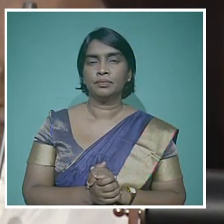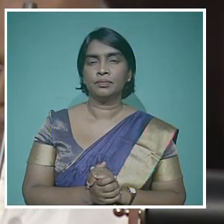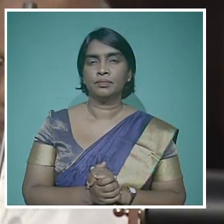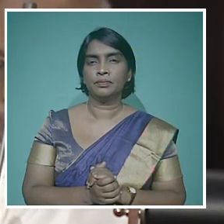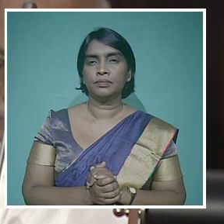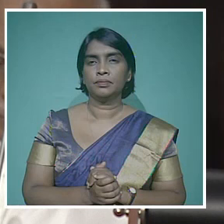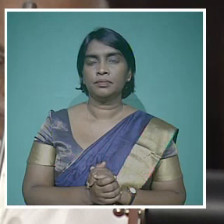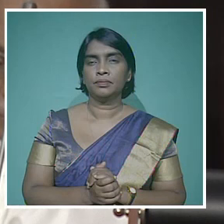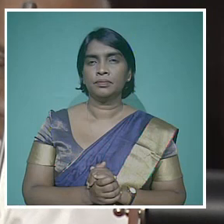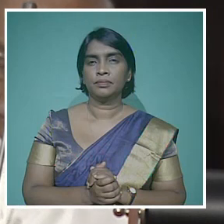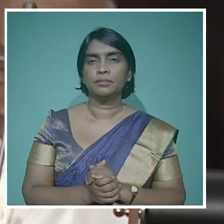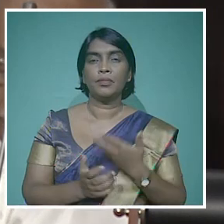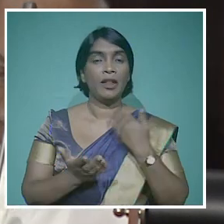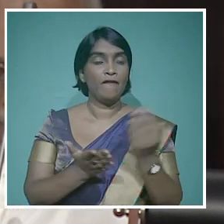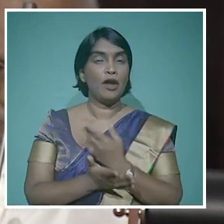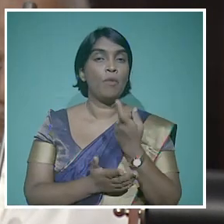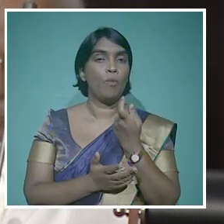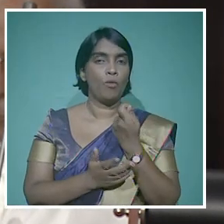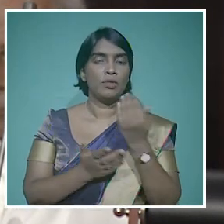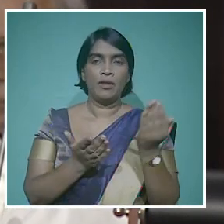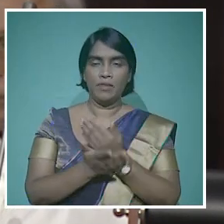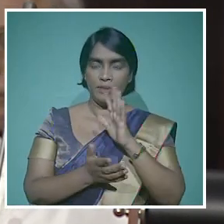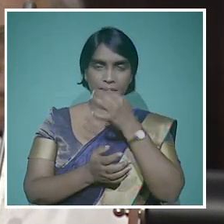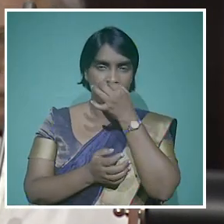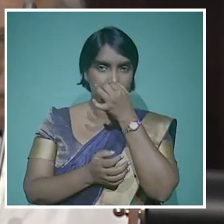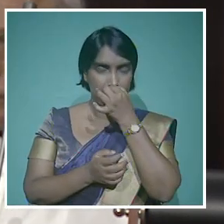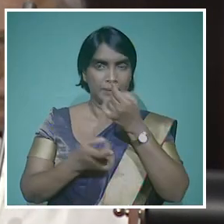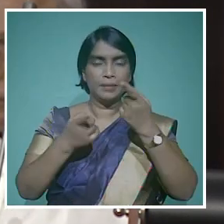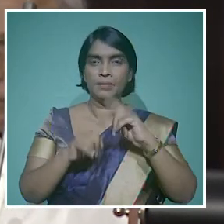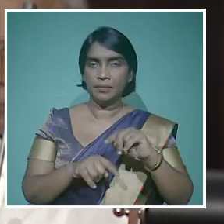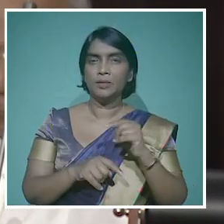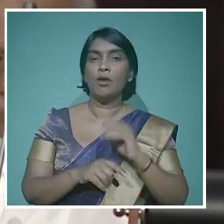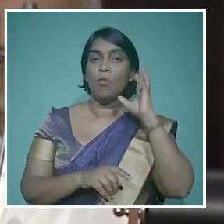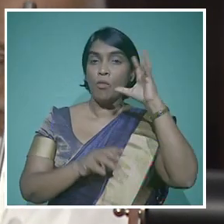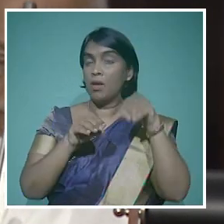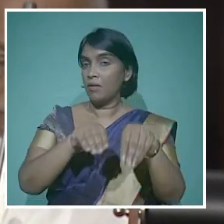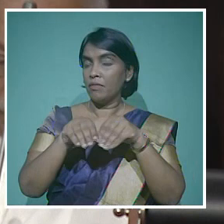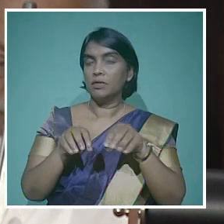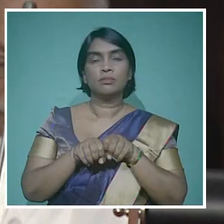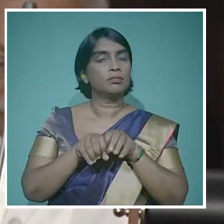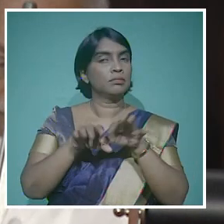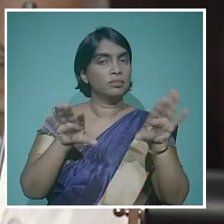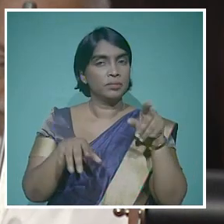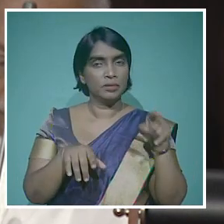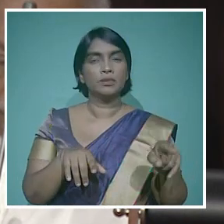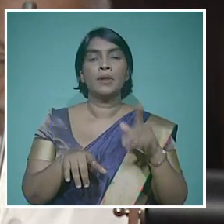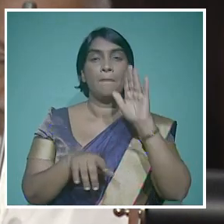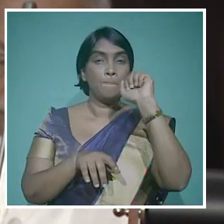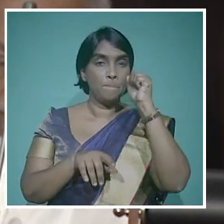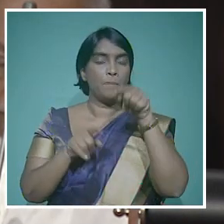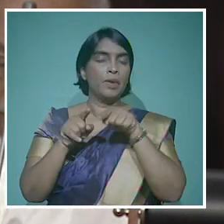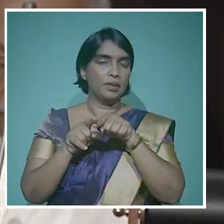ඒ සඳහා අපි වෙනම මුදල් වෙන් කරලා තියෙනවා ඊළඟට පොල් වගාව ව්‍යාප්ත කිරීම 50 වෙනි